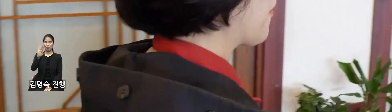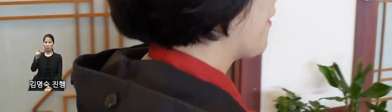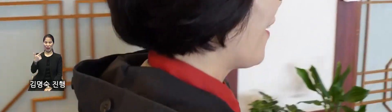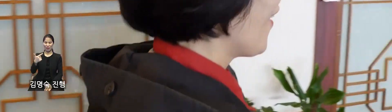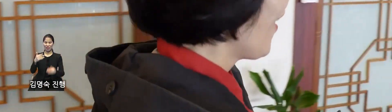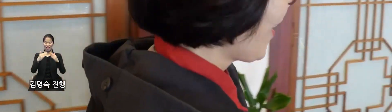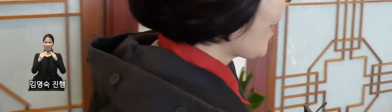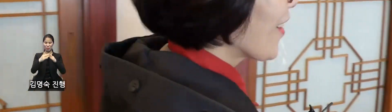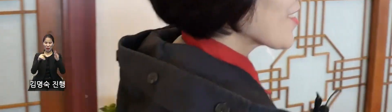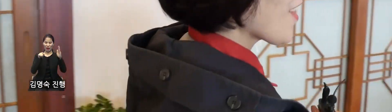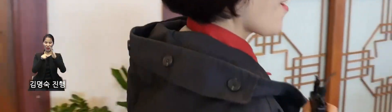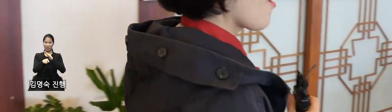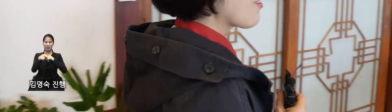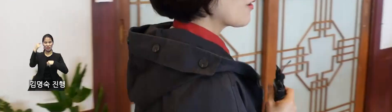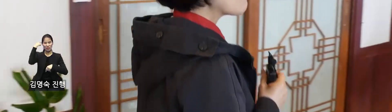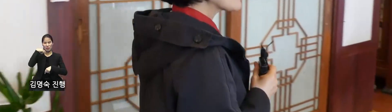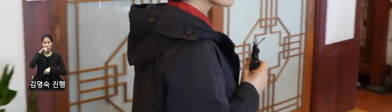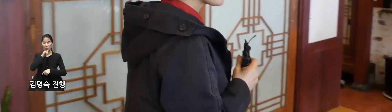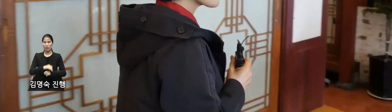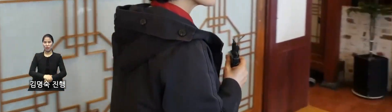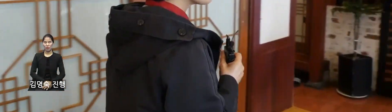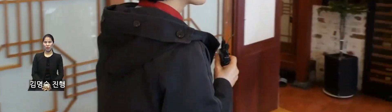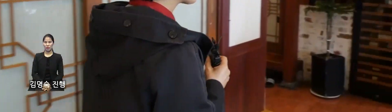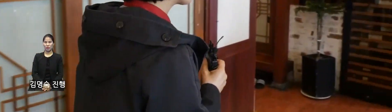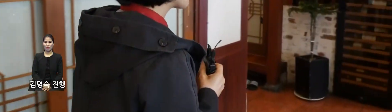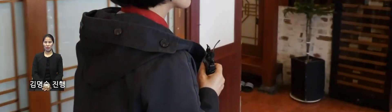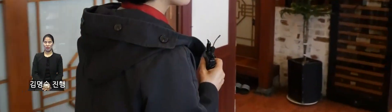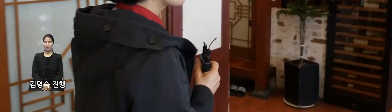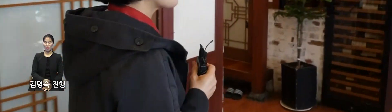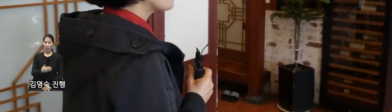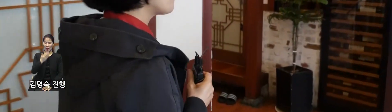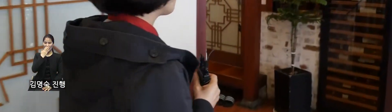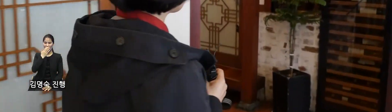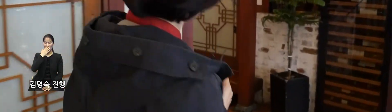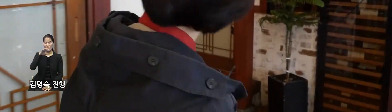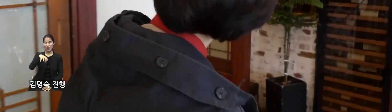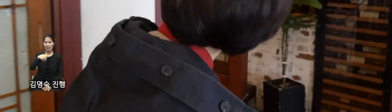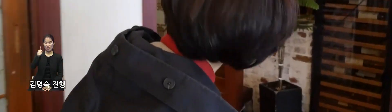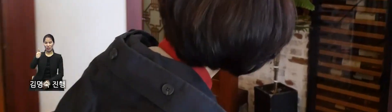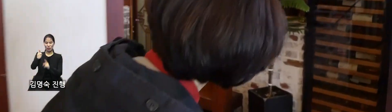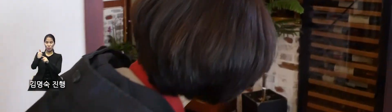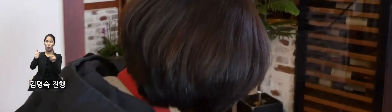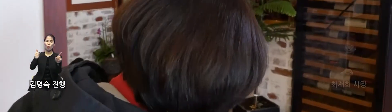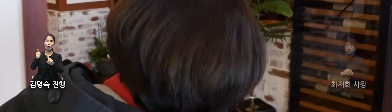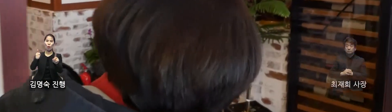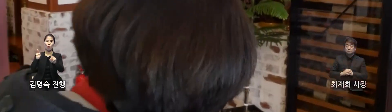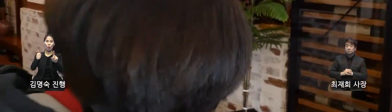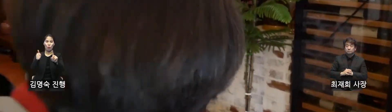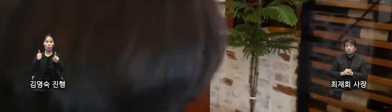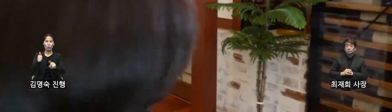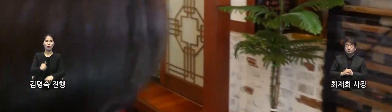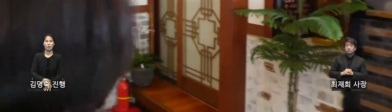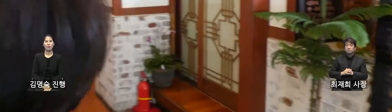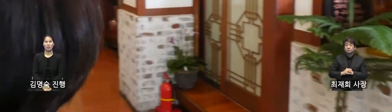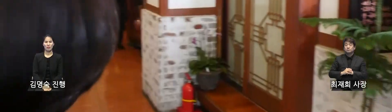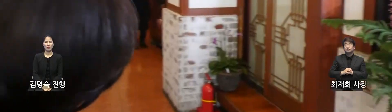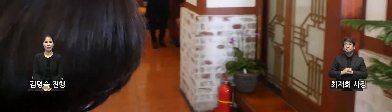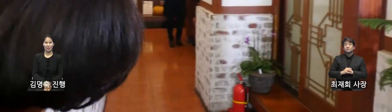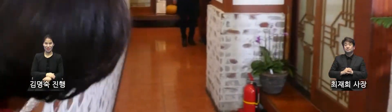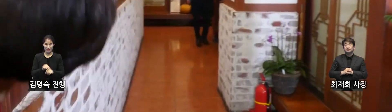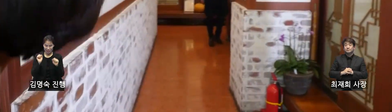느낌이네요 자 울어 우리 사장님은 어디 계시나요 우리의 개요